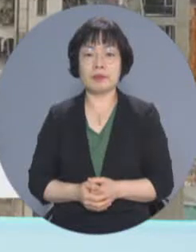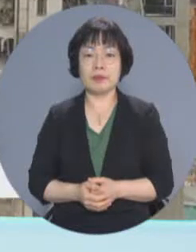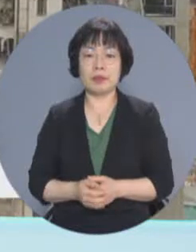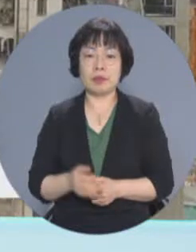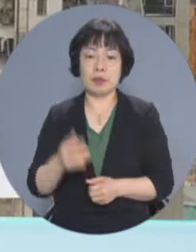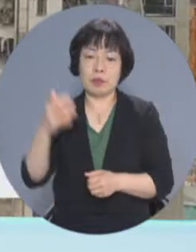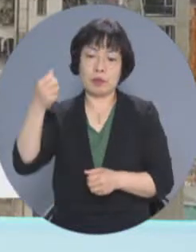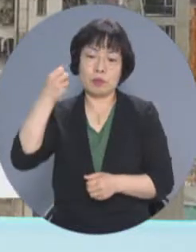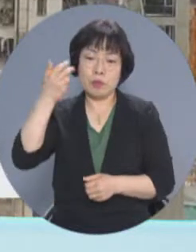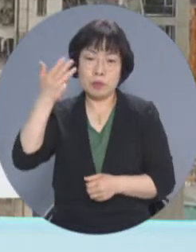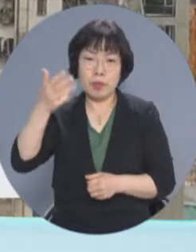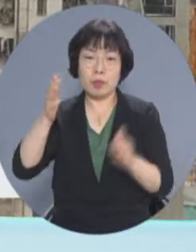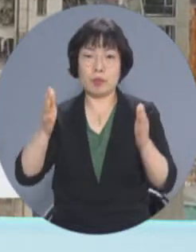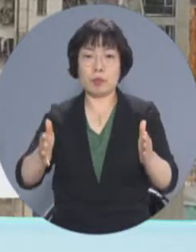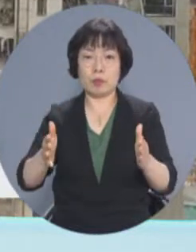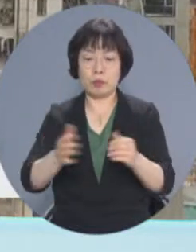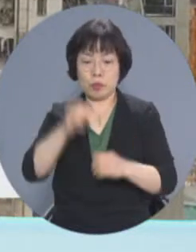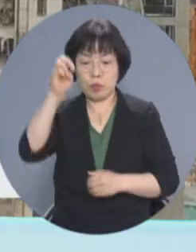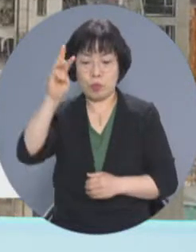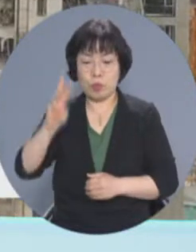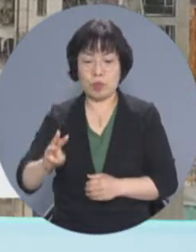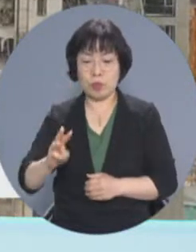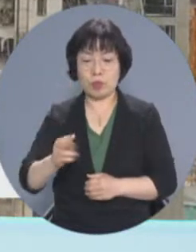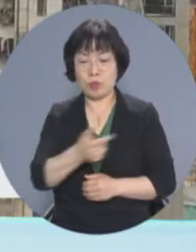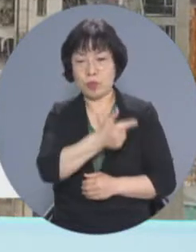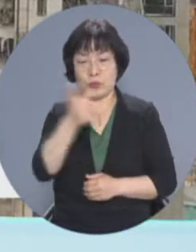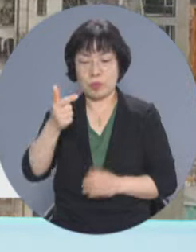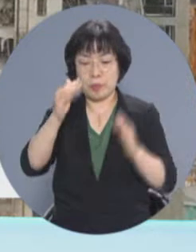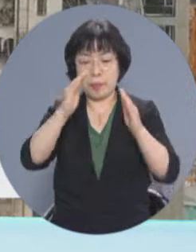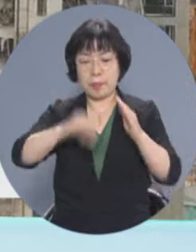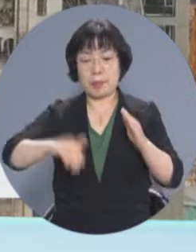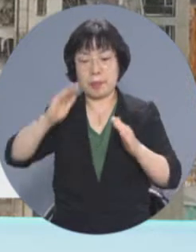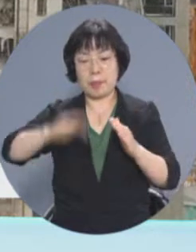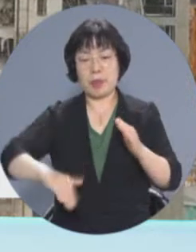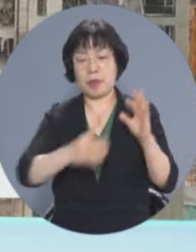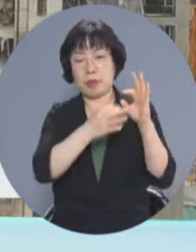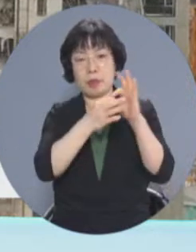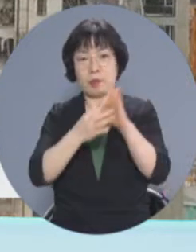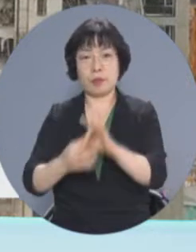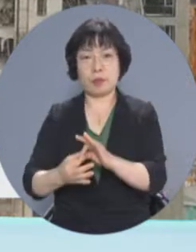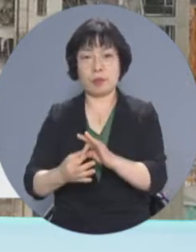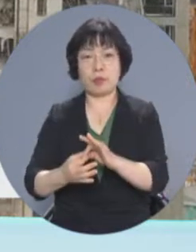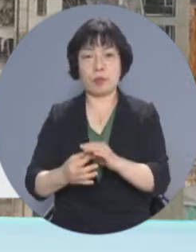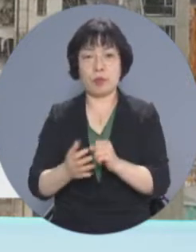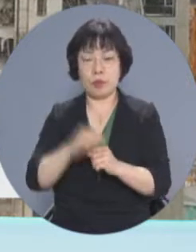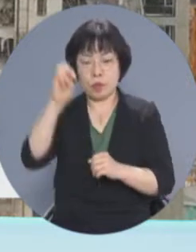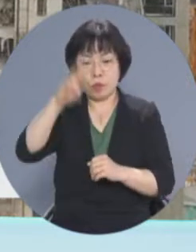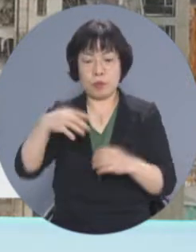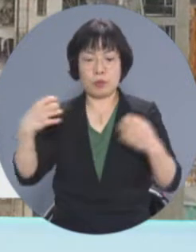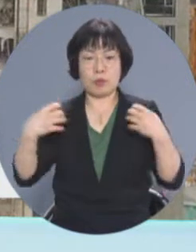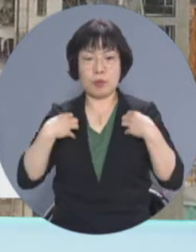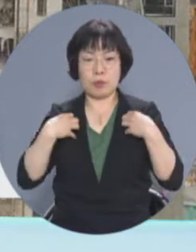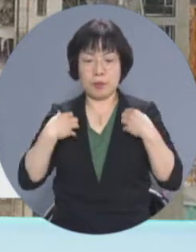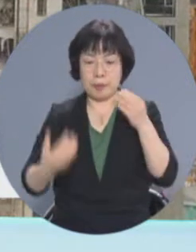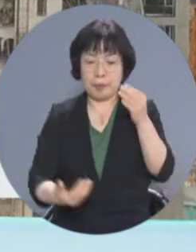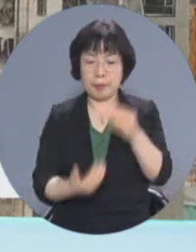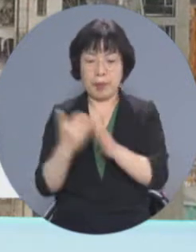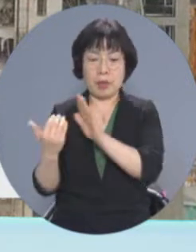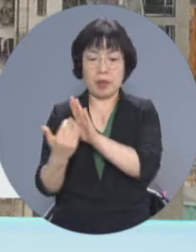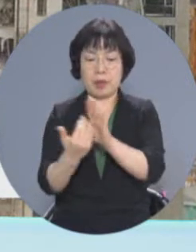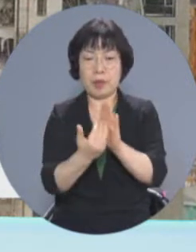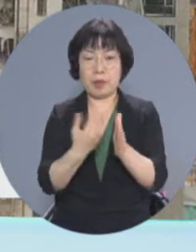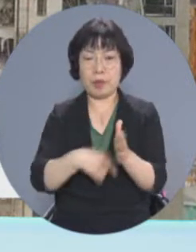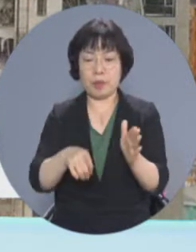불과 1년도 안 되는 사이에 광주에서 대형 붕괴 사고가 잇따라 발생하자 광주시가 대형 참사를